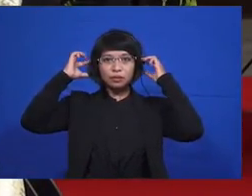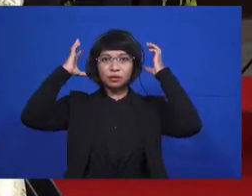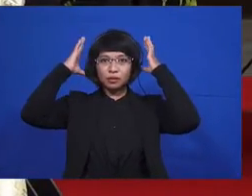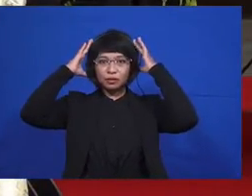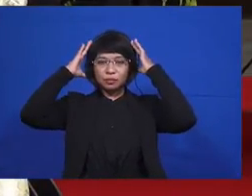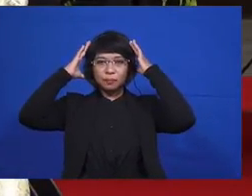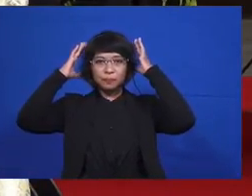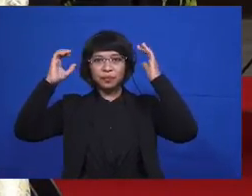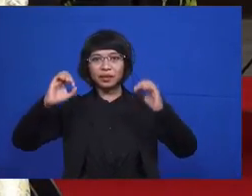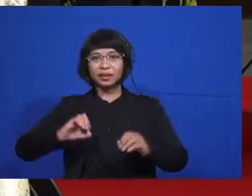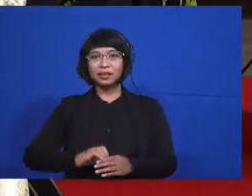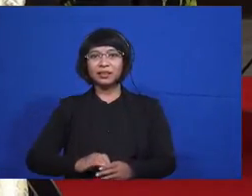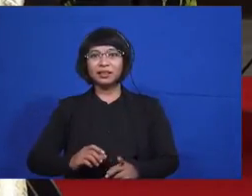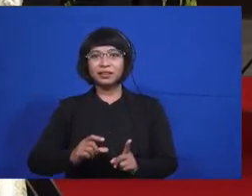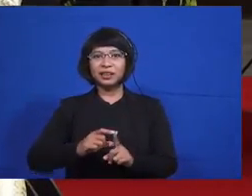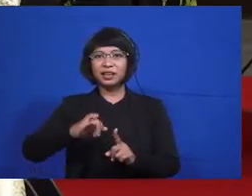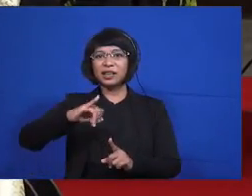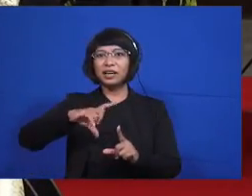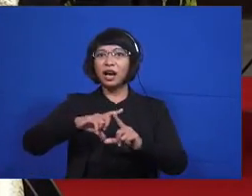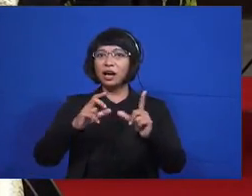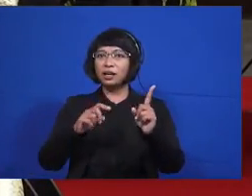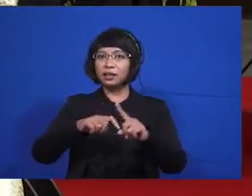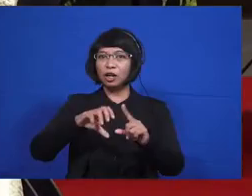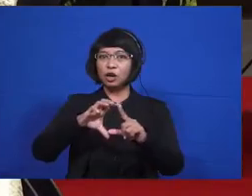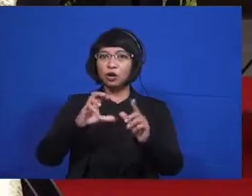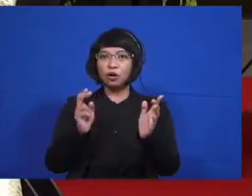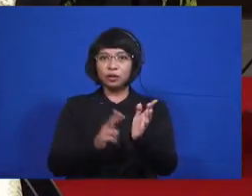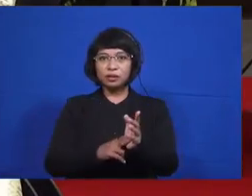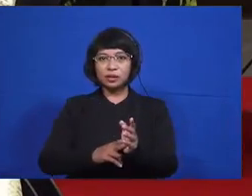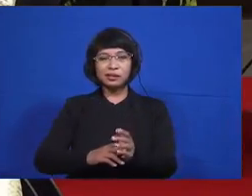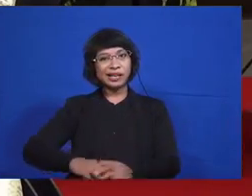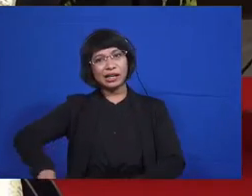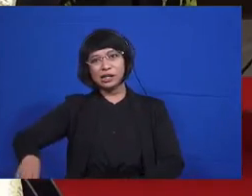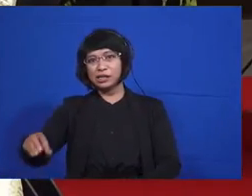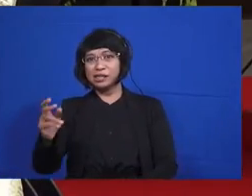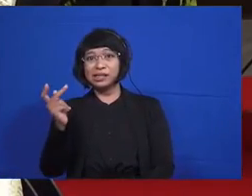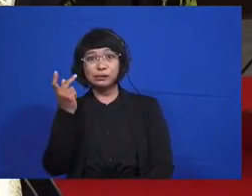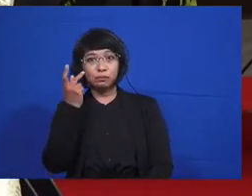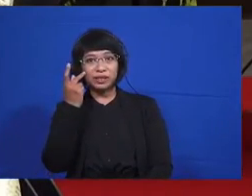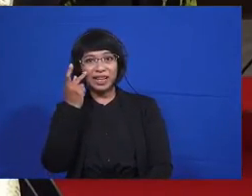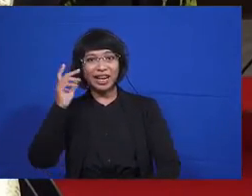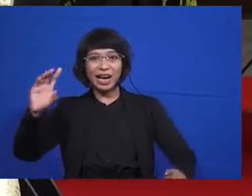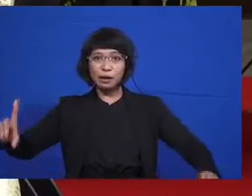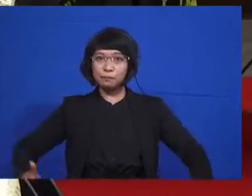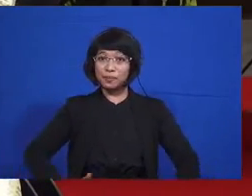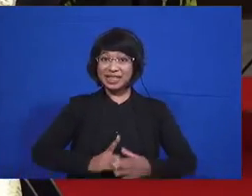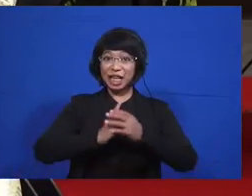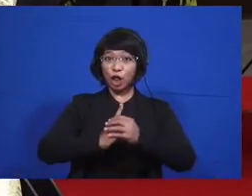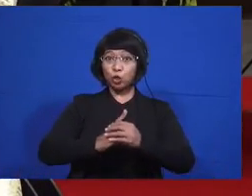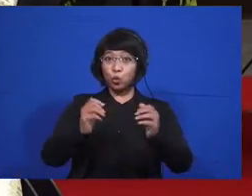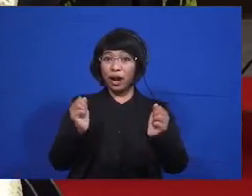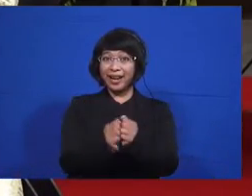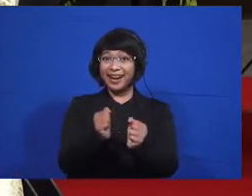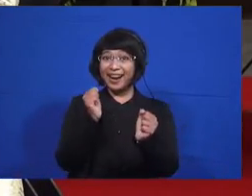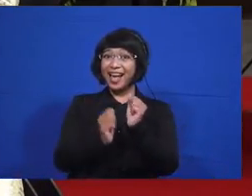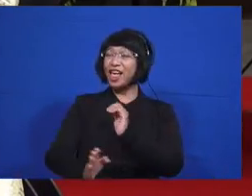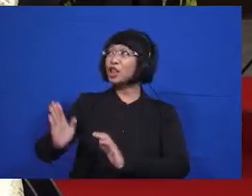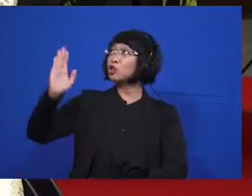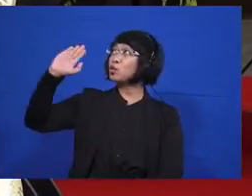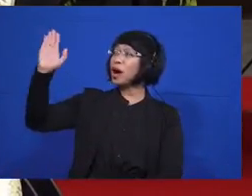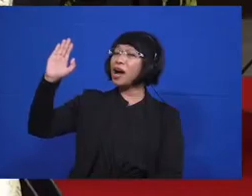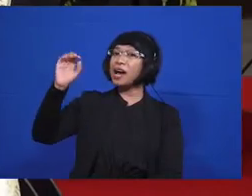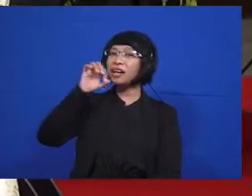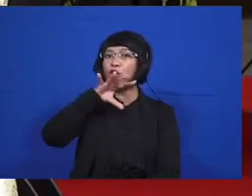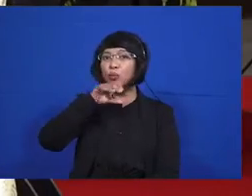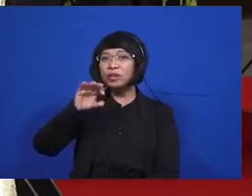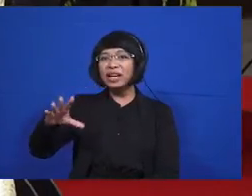menjaga nyala api Roh Kudus itu, tetap menjaga kesatuan dengan Tuhan, berkomunikasi dengan berbagai macam